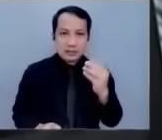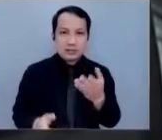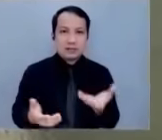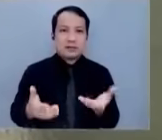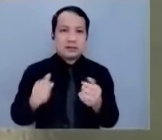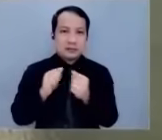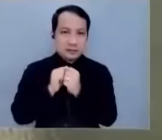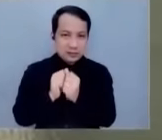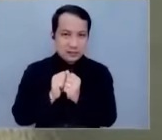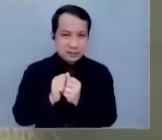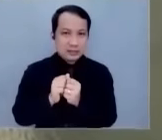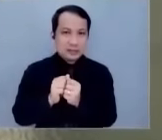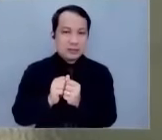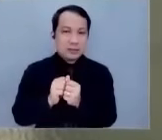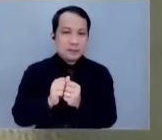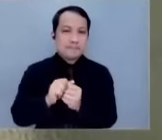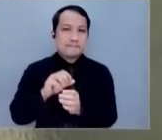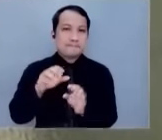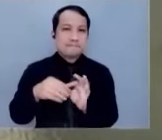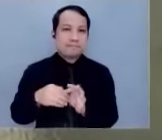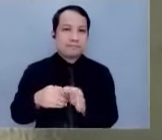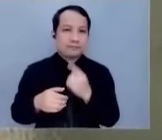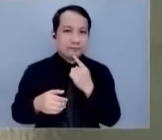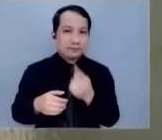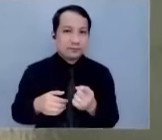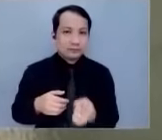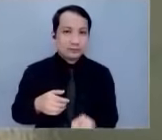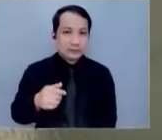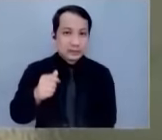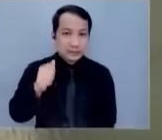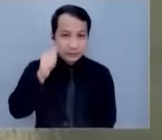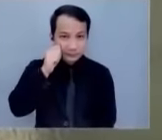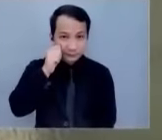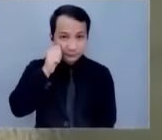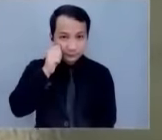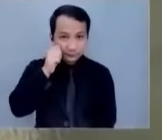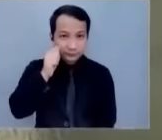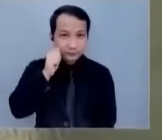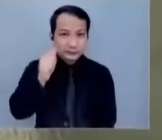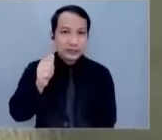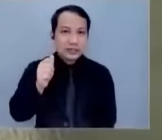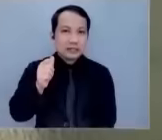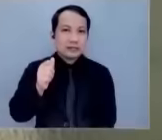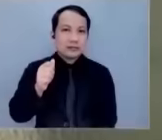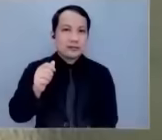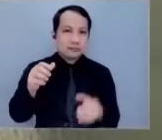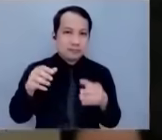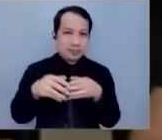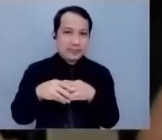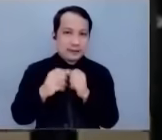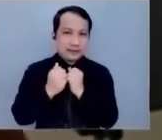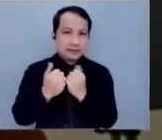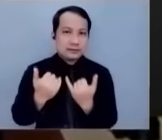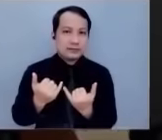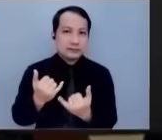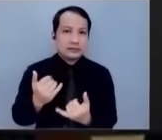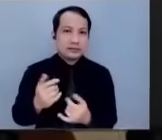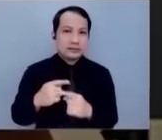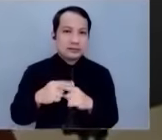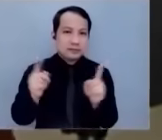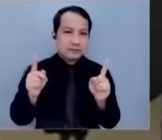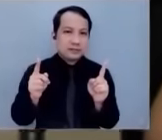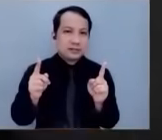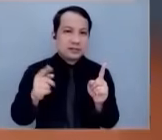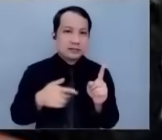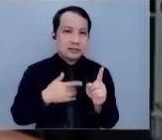sa sitc chika nga ni Atasha iba ang dynamics ng samahan nilang mag amarito Syempre naman kilik